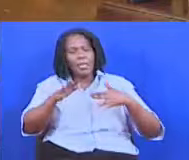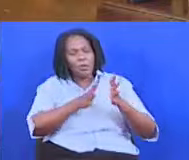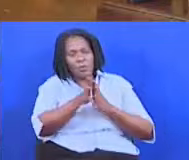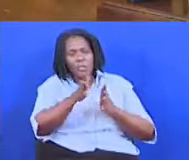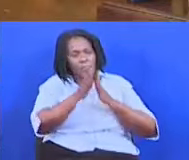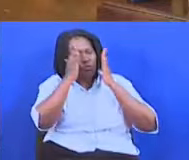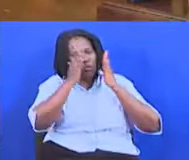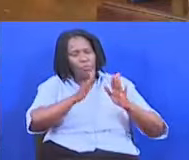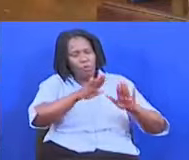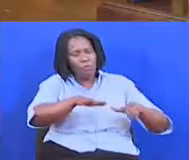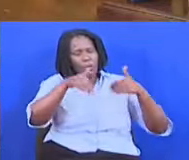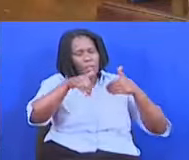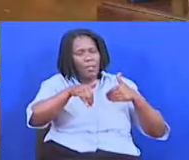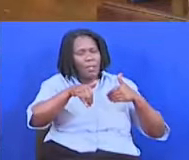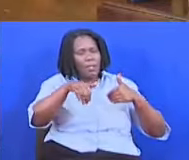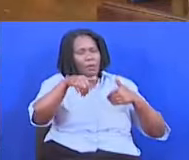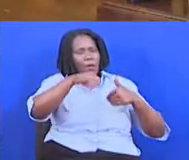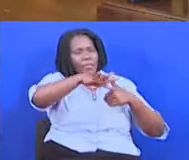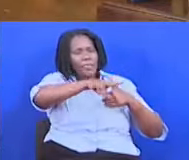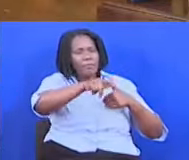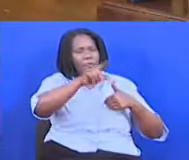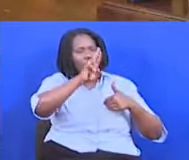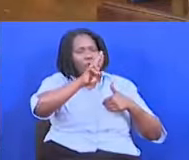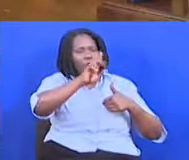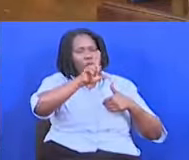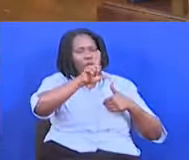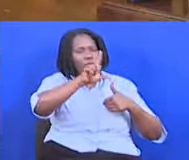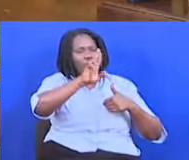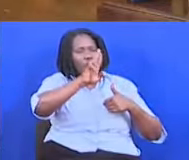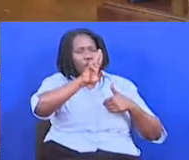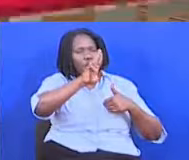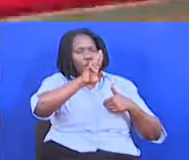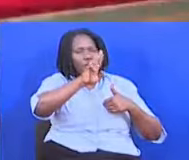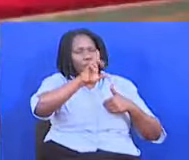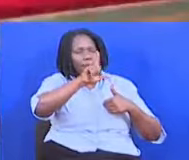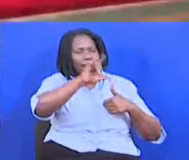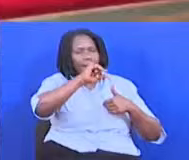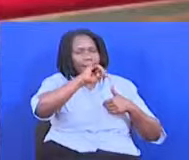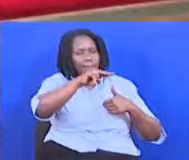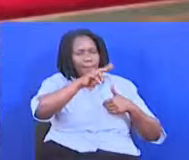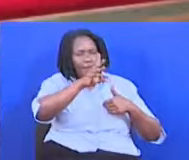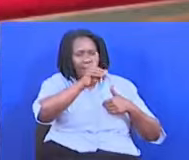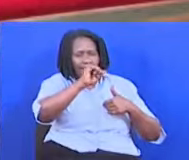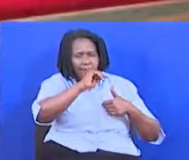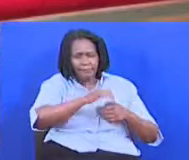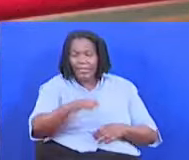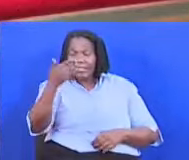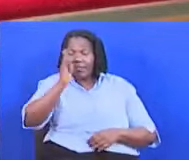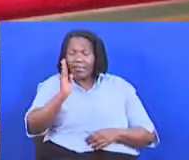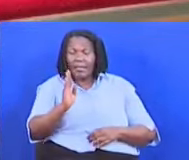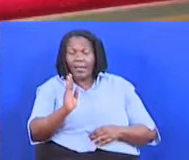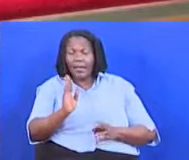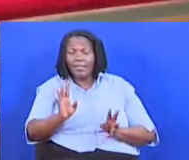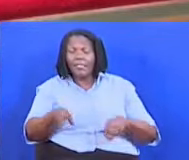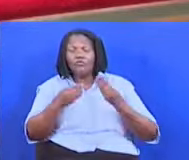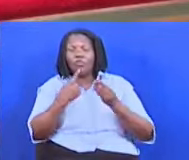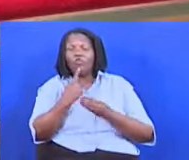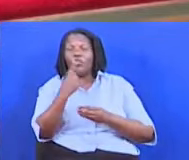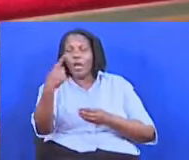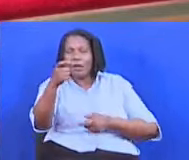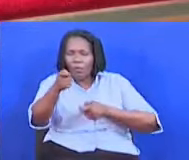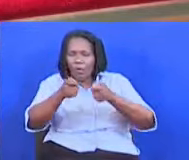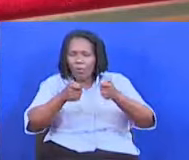mbunge wa jimbo la Lulindi kwamba serikali ilikwishatoa maelekezo kwa wakurugenzi wote kwenye mamlaka sikari za